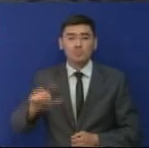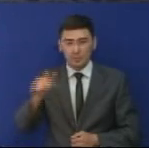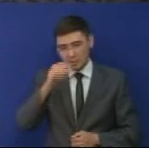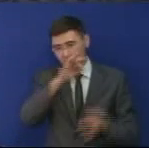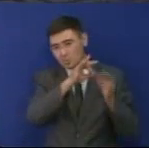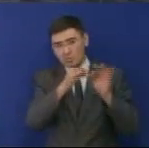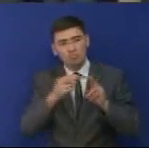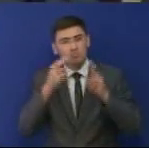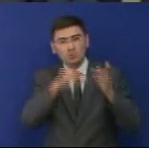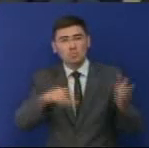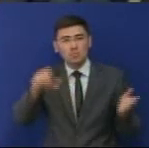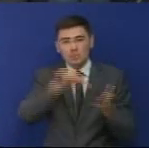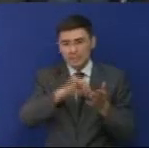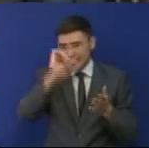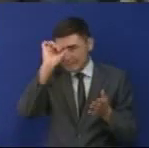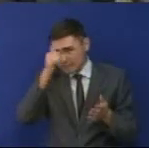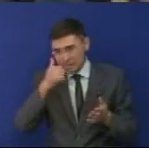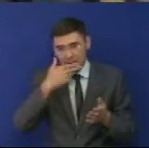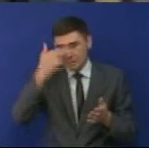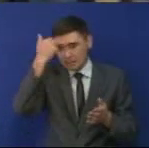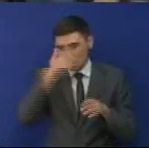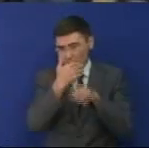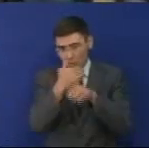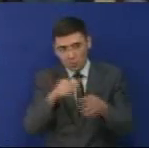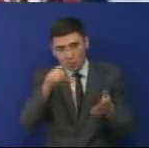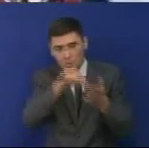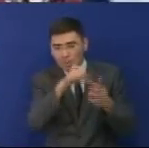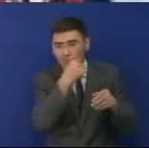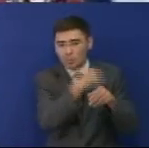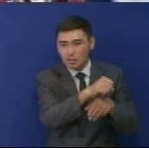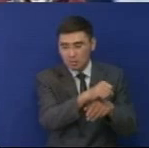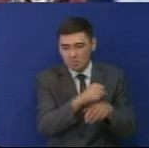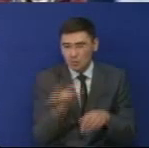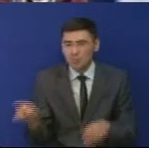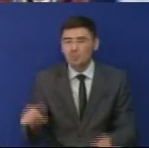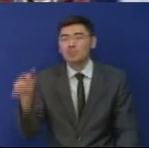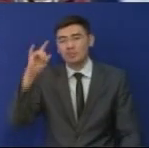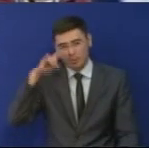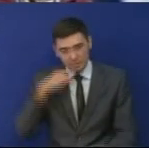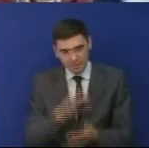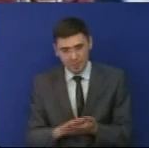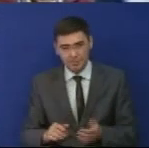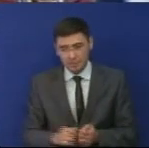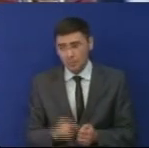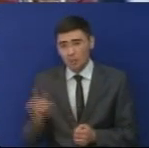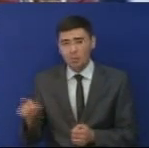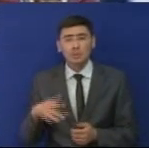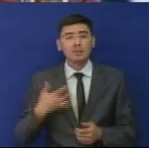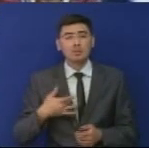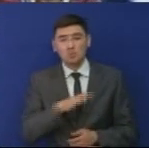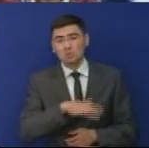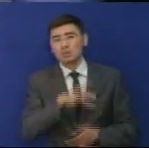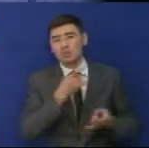медаль. Прославленный борец греко-римской борьбы, поднявший авторитет казахского спорта на мировом уровне. Уроженец Жамбылской области